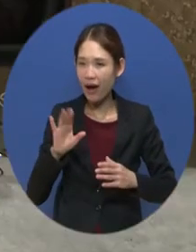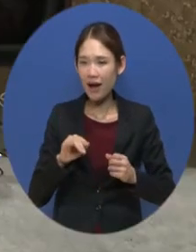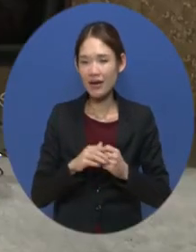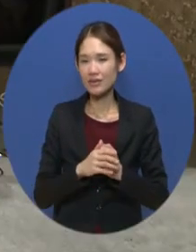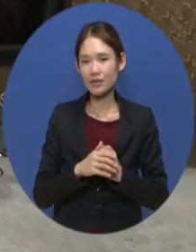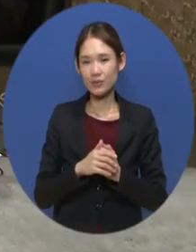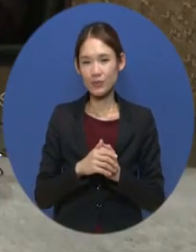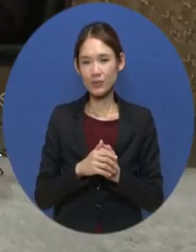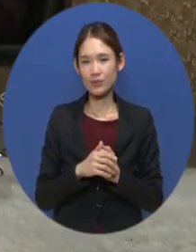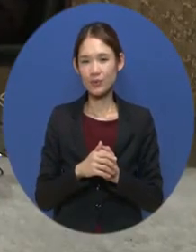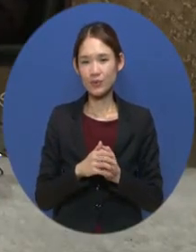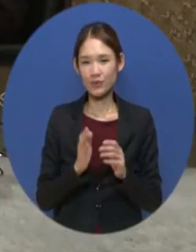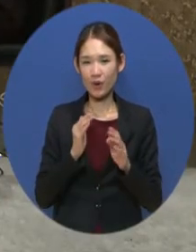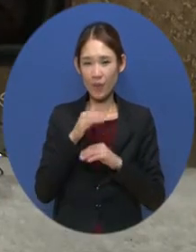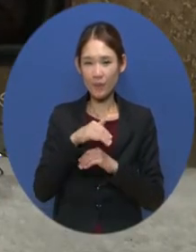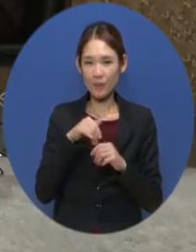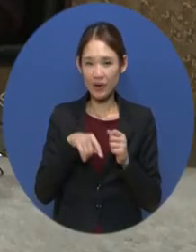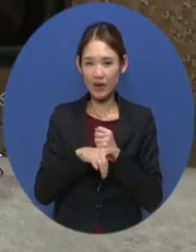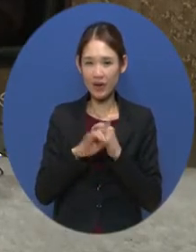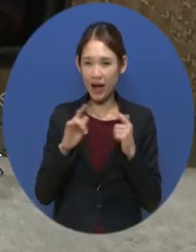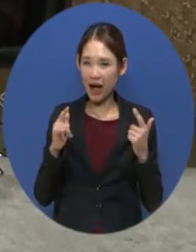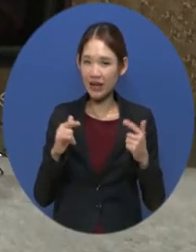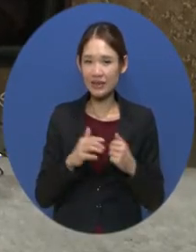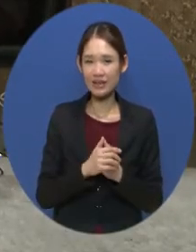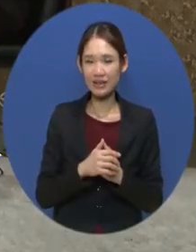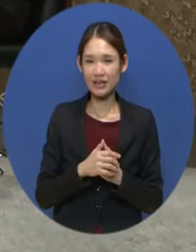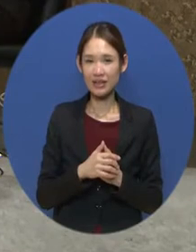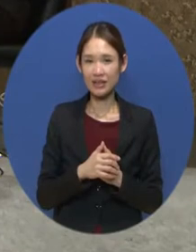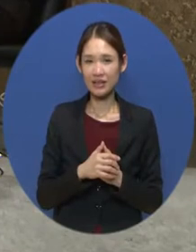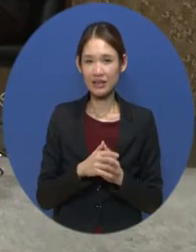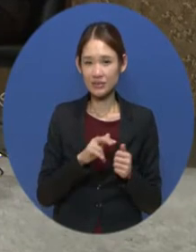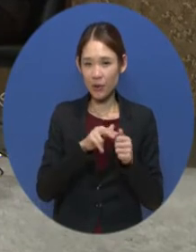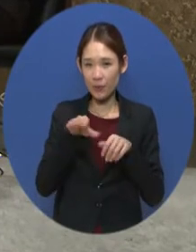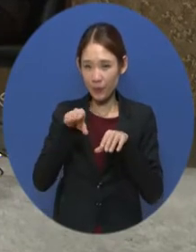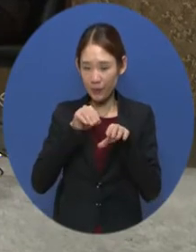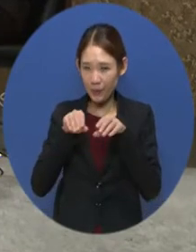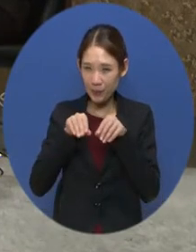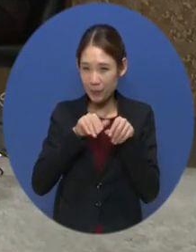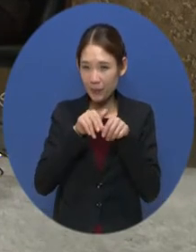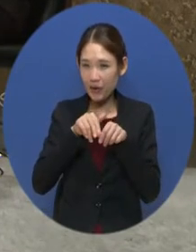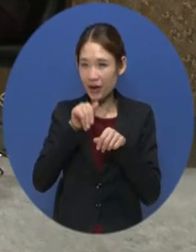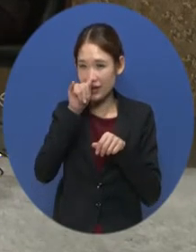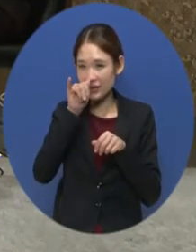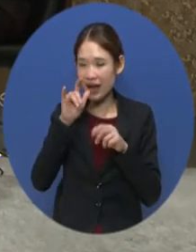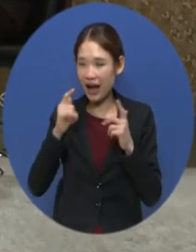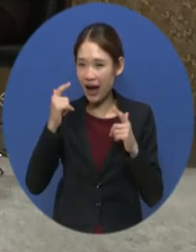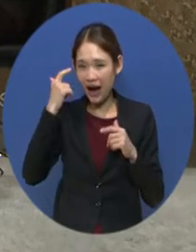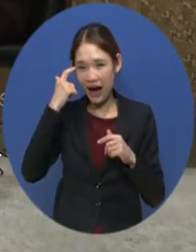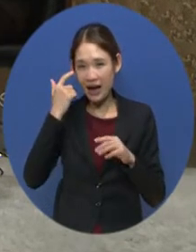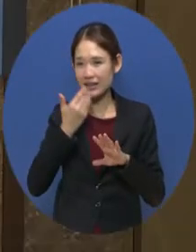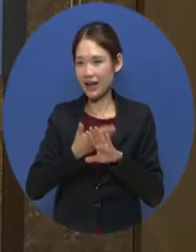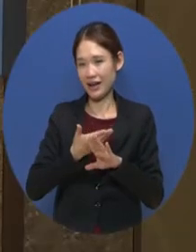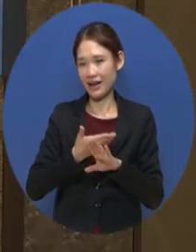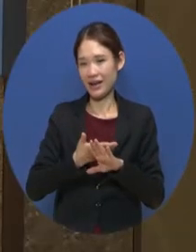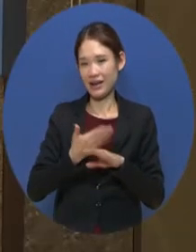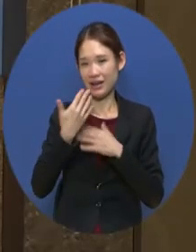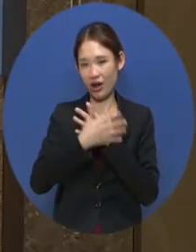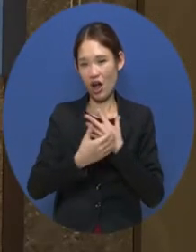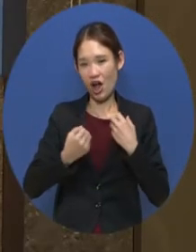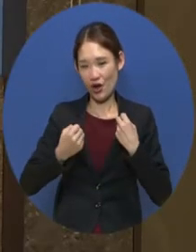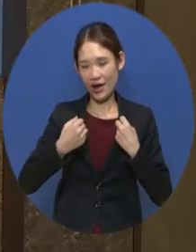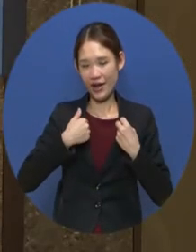저는 그렇게 이해를 넘어선다라는, 했는데 아닌가요? 그러실 것 같아서. 정보를 열심히 모은다, 이런 느낌으로 이해를 했는데. 건강을